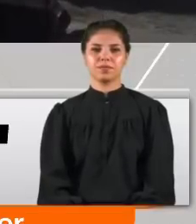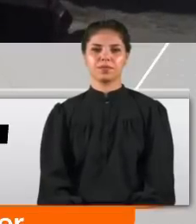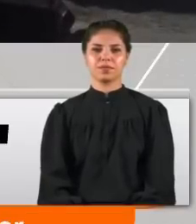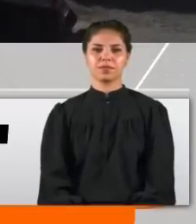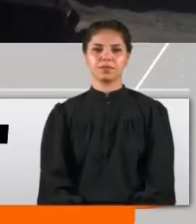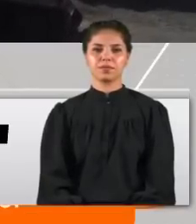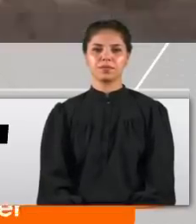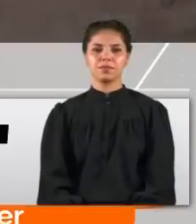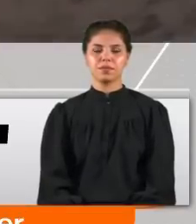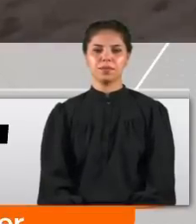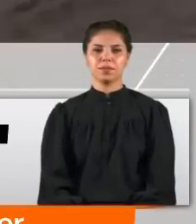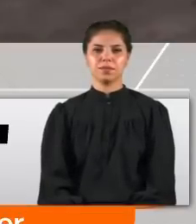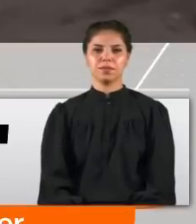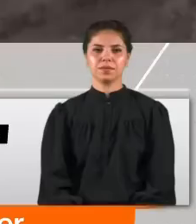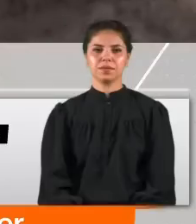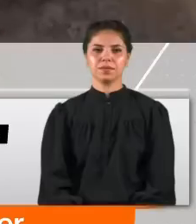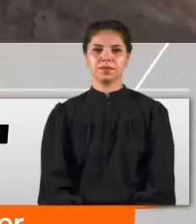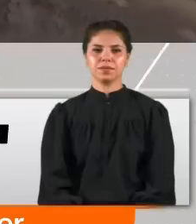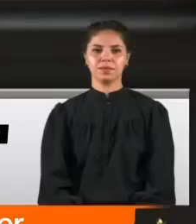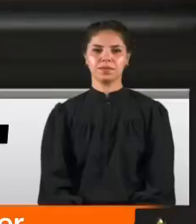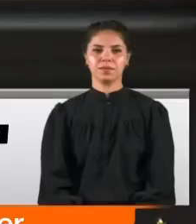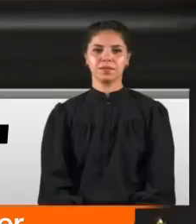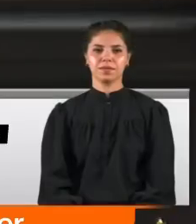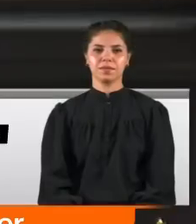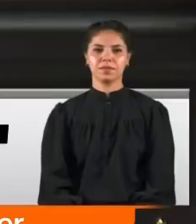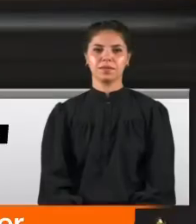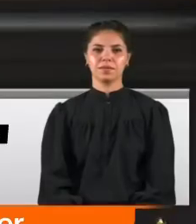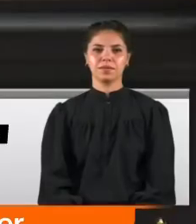sizin emirlerinizi hayata geçirmek için şehit olan arkadaşlarım adına